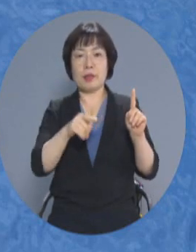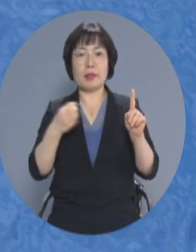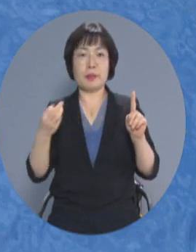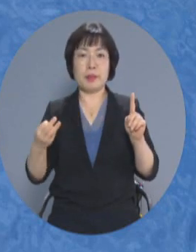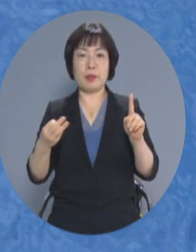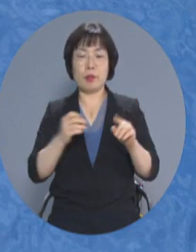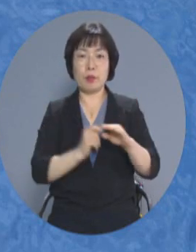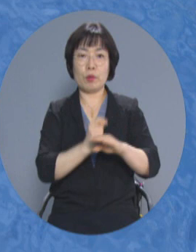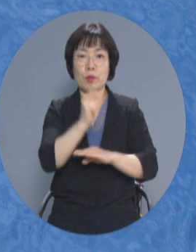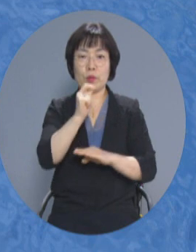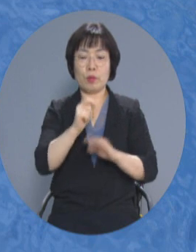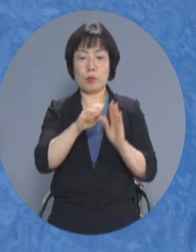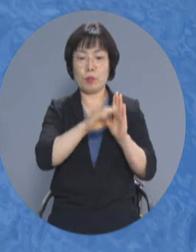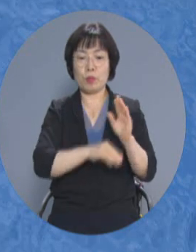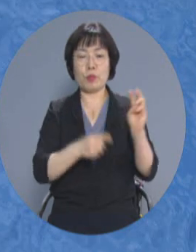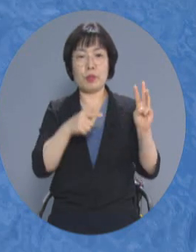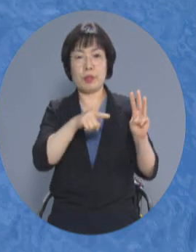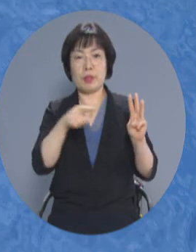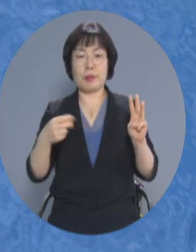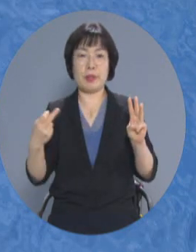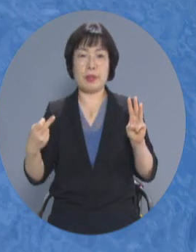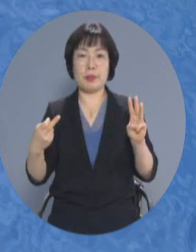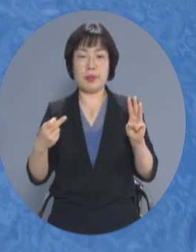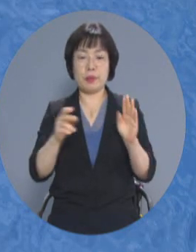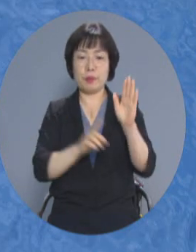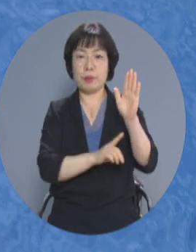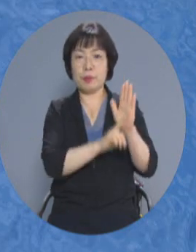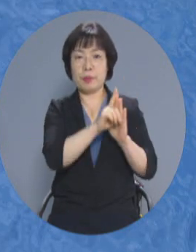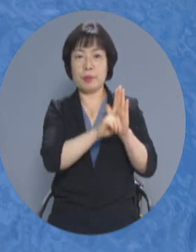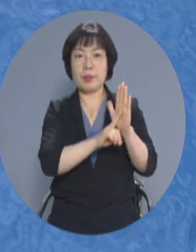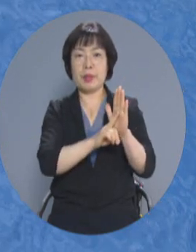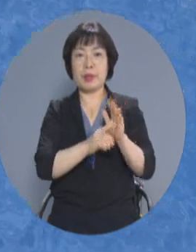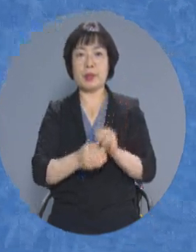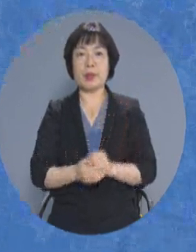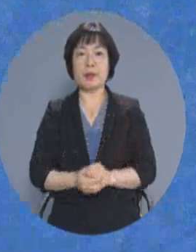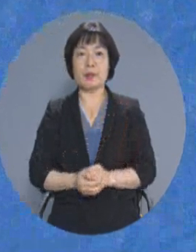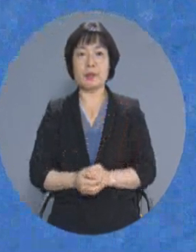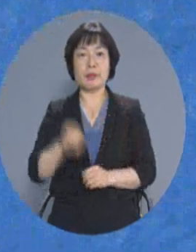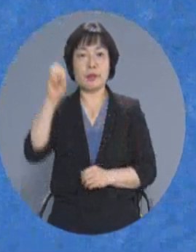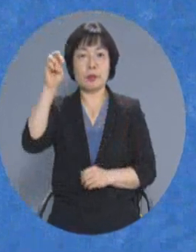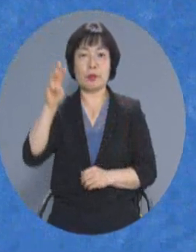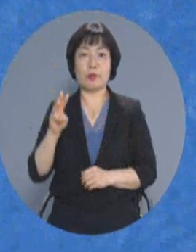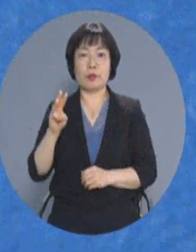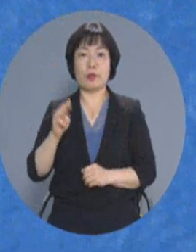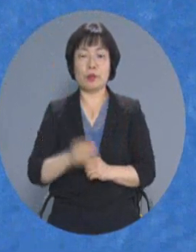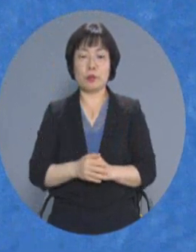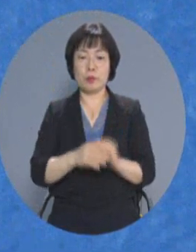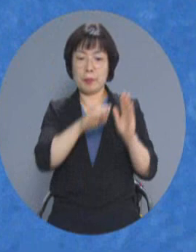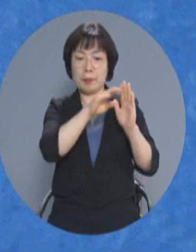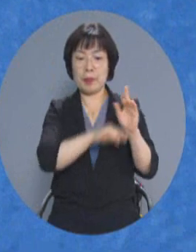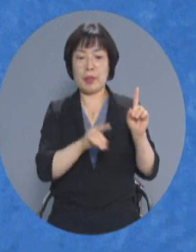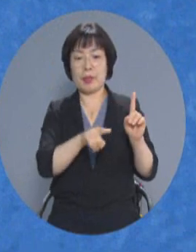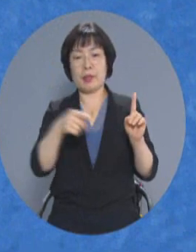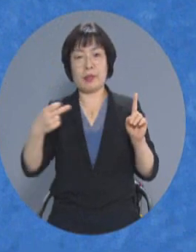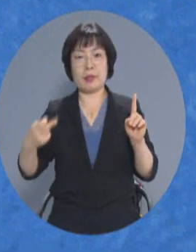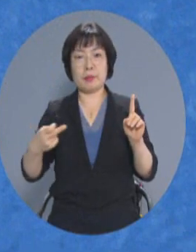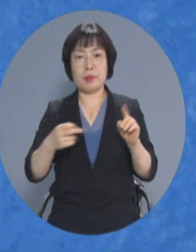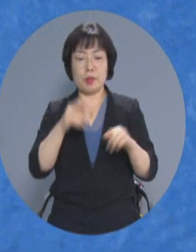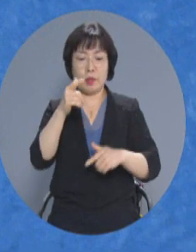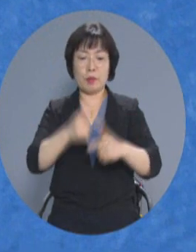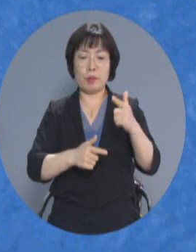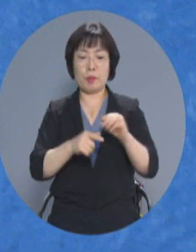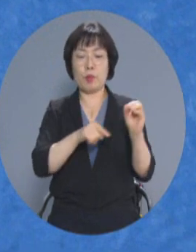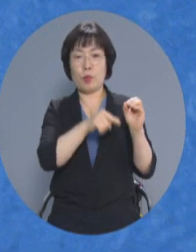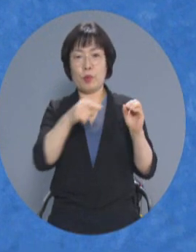13도, 고흥은 영하 3에서 12도의 기온 분포를 보이겠습니다. 내일 광주는 영하 1에서 12도,